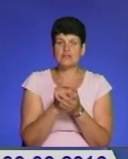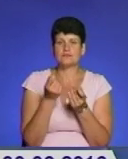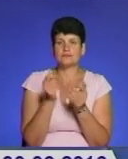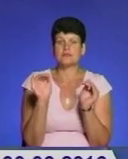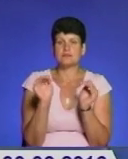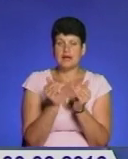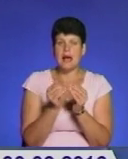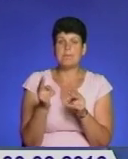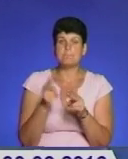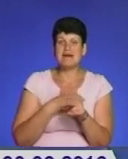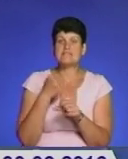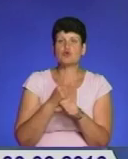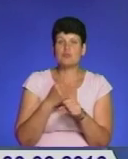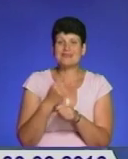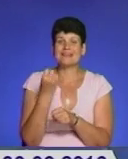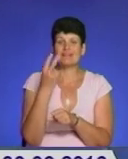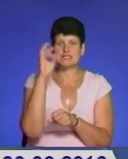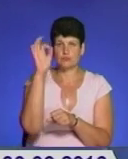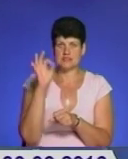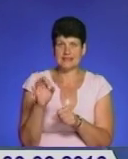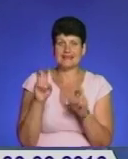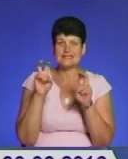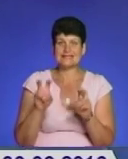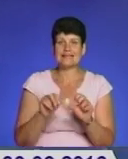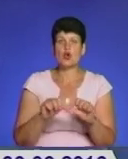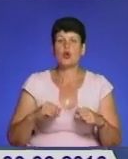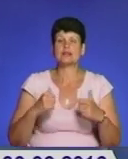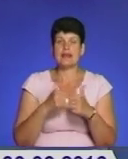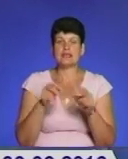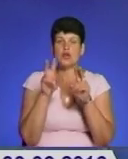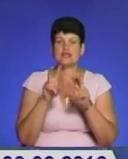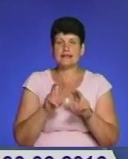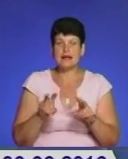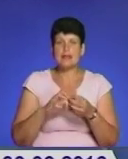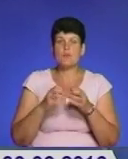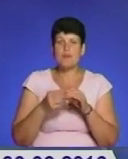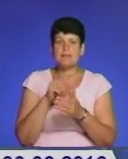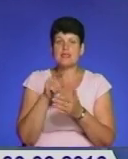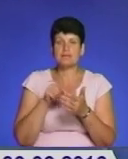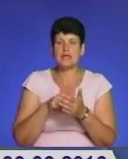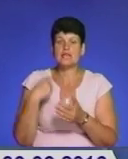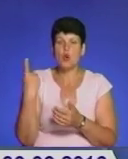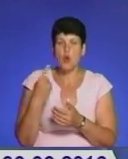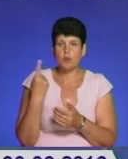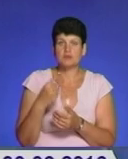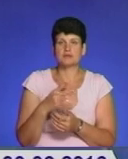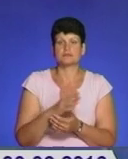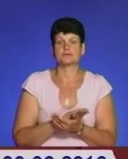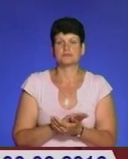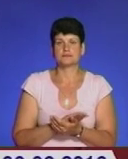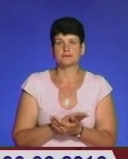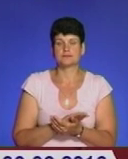безробіття сягнуло майже 12%. На засіданні колегії, яка розглянула проблемні питання з життя області, побувала Любов Гадомська.